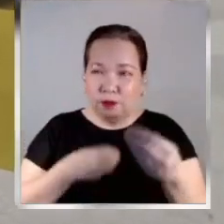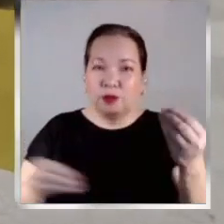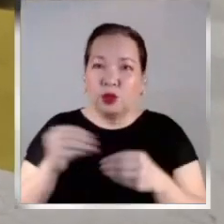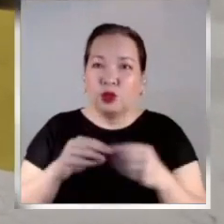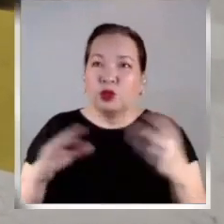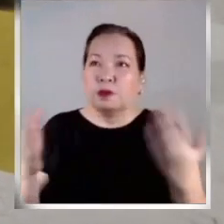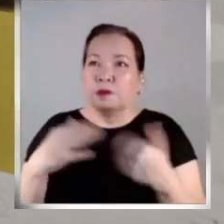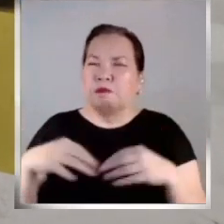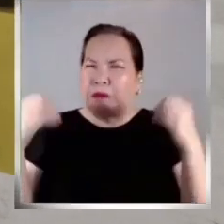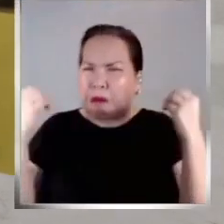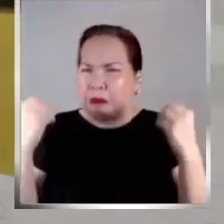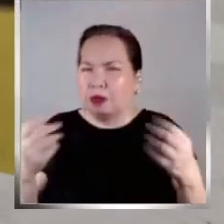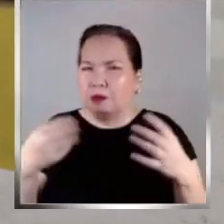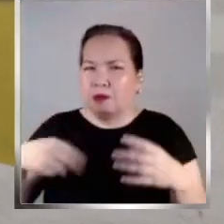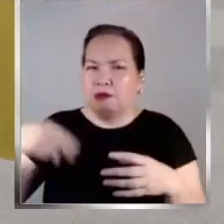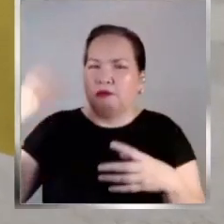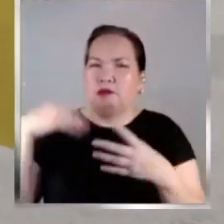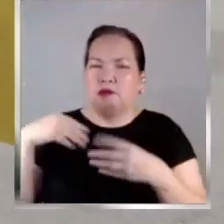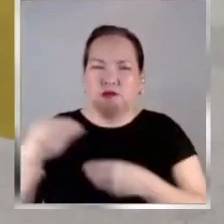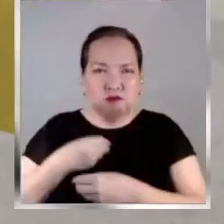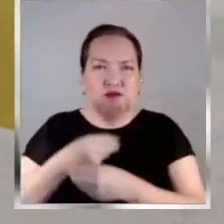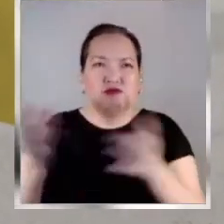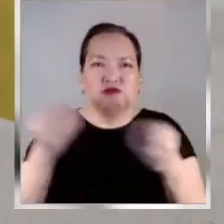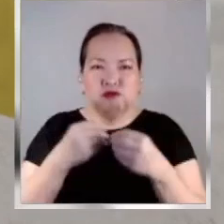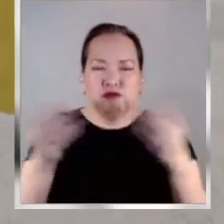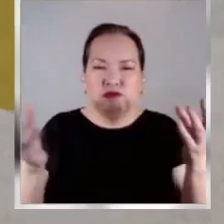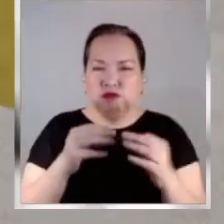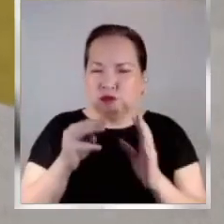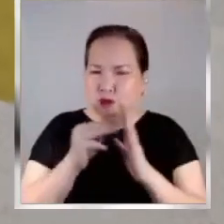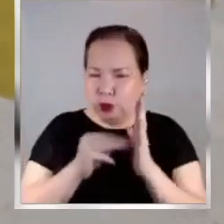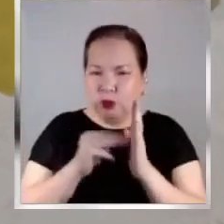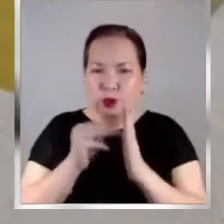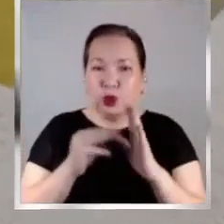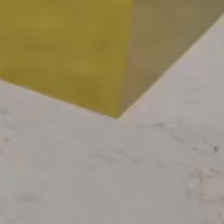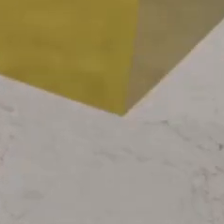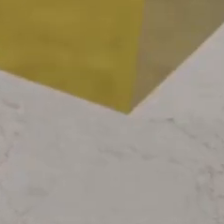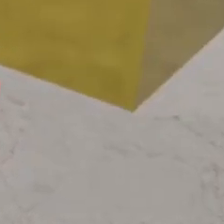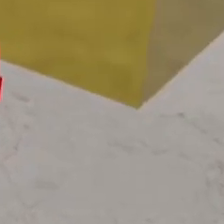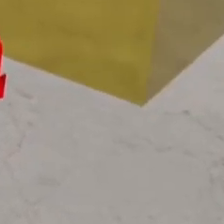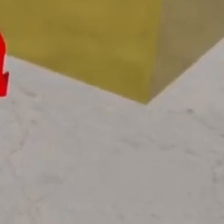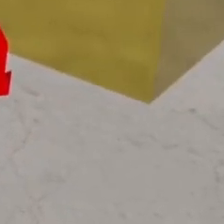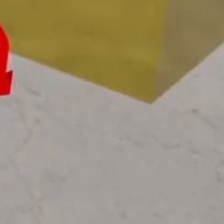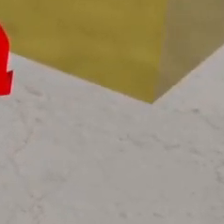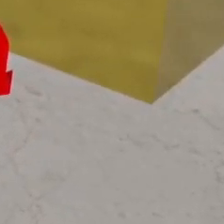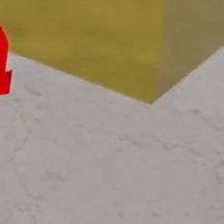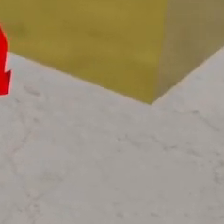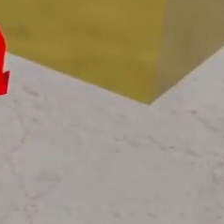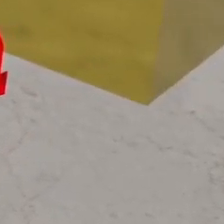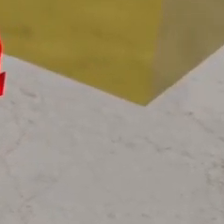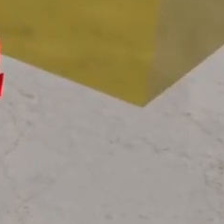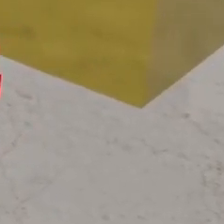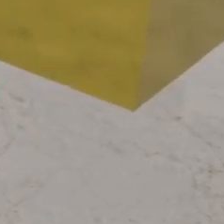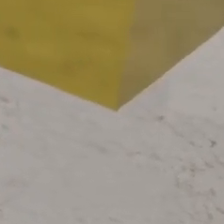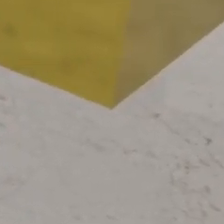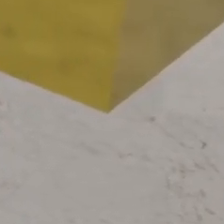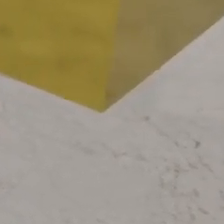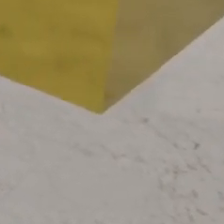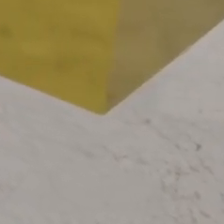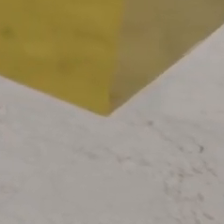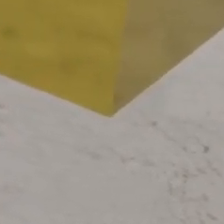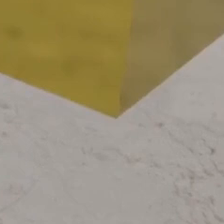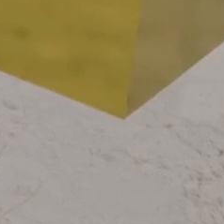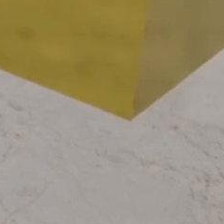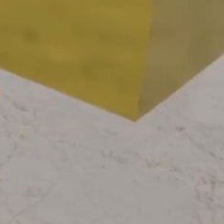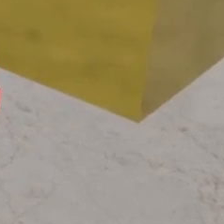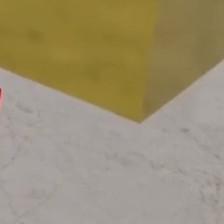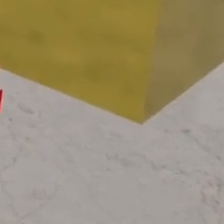ng taong yun. Samantala, para malaman ng trivia sa likod ng viral na balita, i-tweet o i-comment lang, hashtag Kuya Kim, ano na? Laging